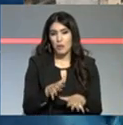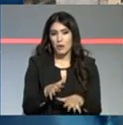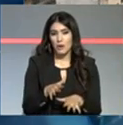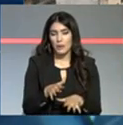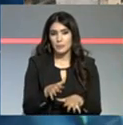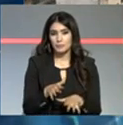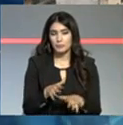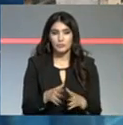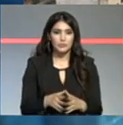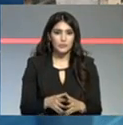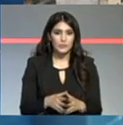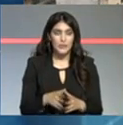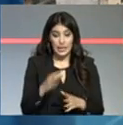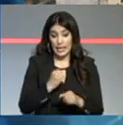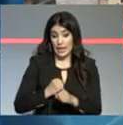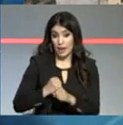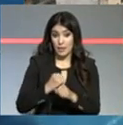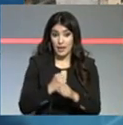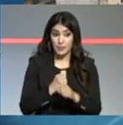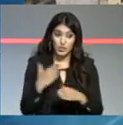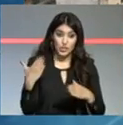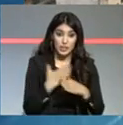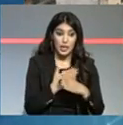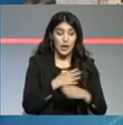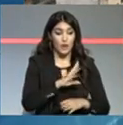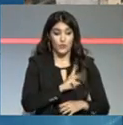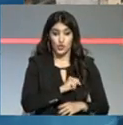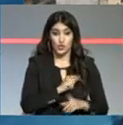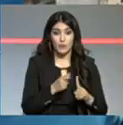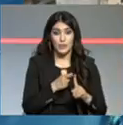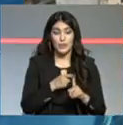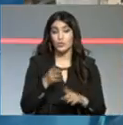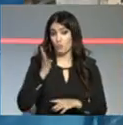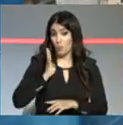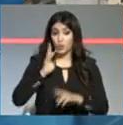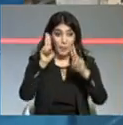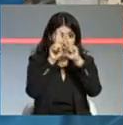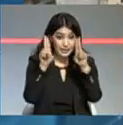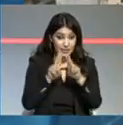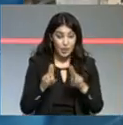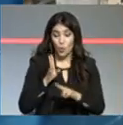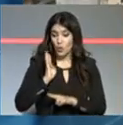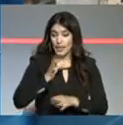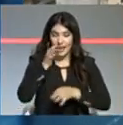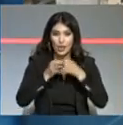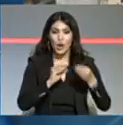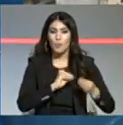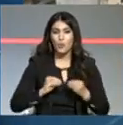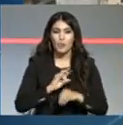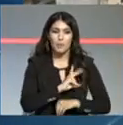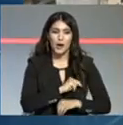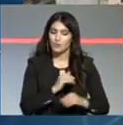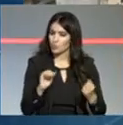اطار الدولي وهذا ما يعمله فلسطينيون في قطاع المؤتمر الدولي وعالج القضيه برمتها